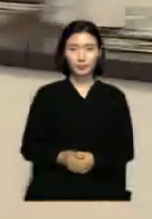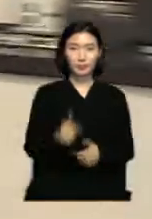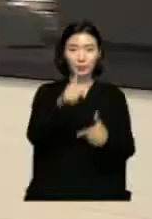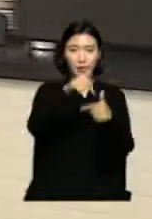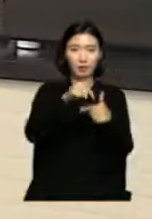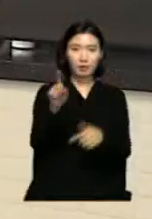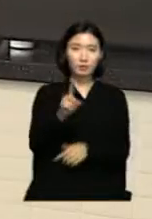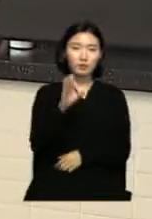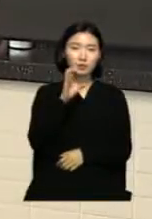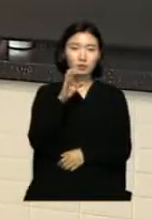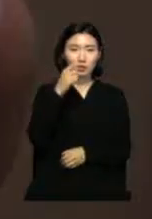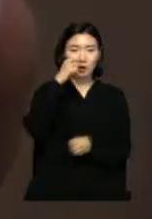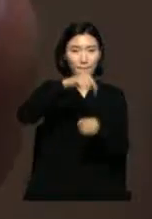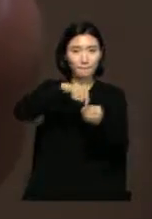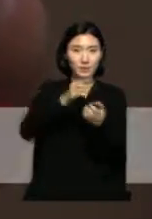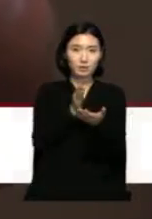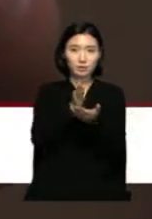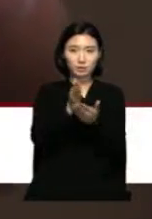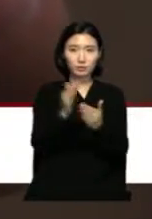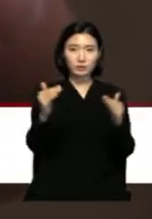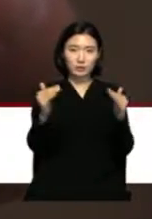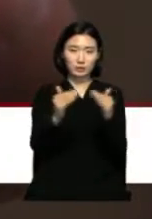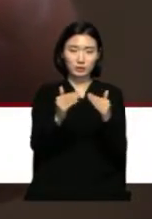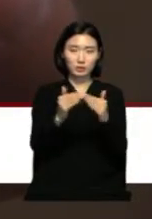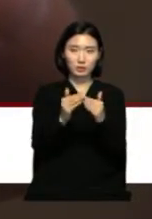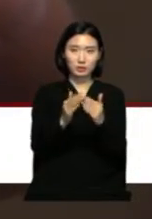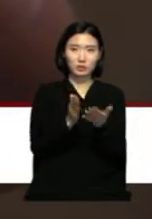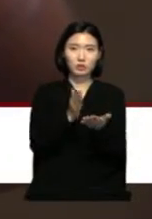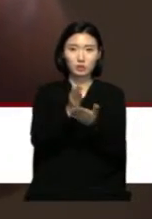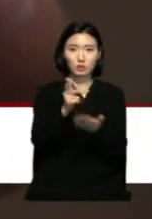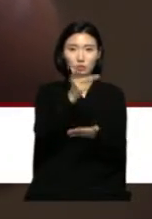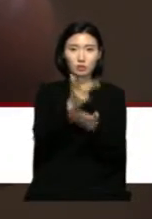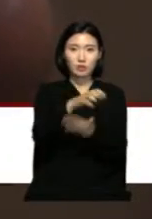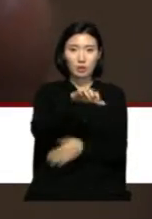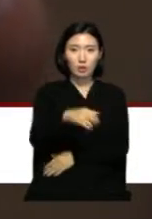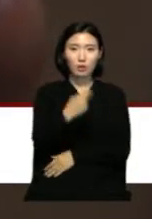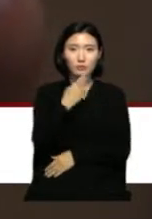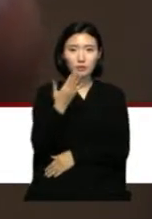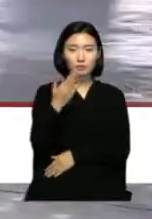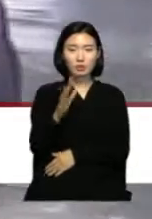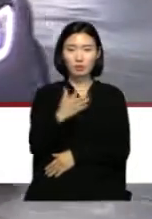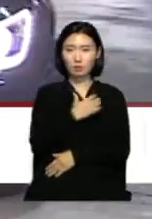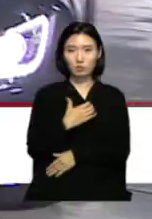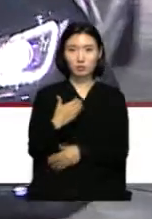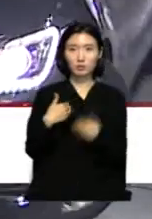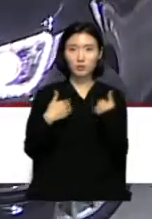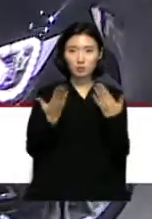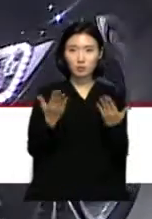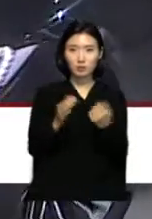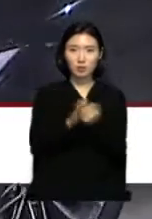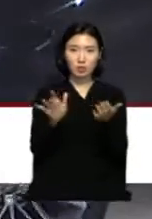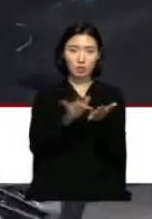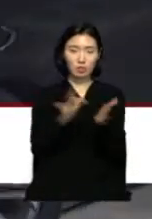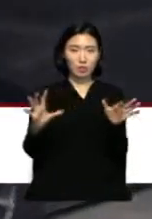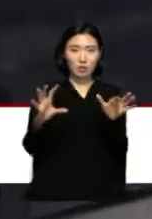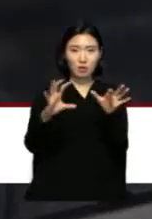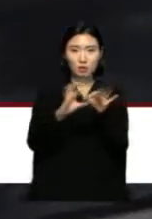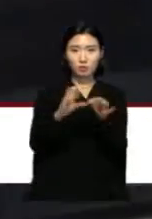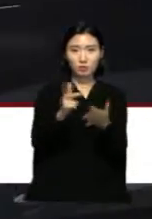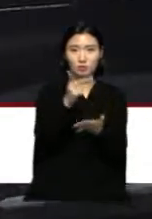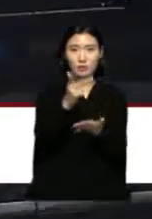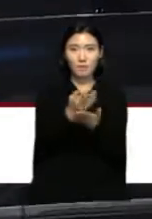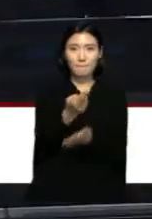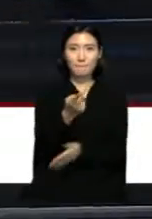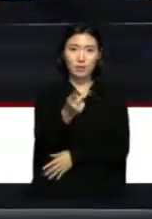강남구의 한 커피 전문점. 전용 주차 공간이 없지만 걱정이 없습니다. 모바일로 연계된 주차장의